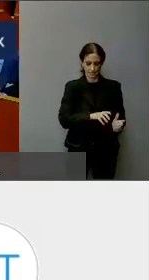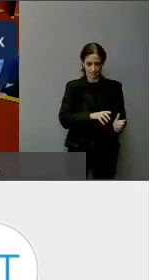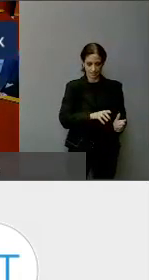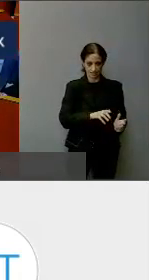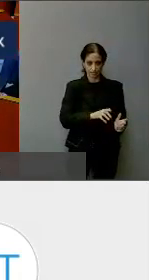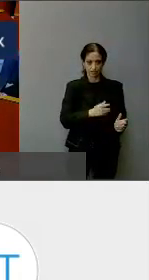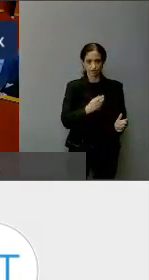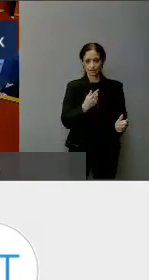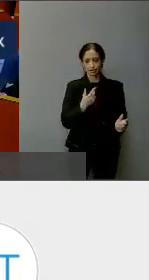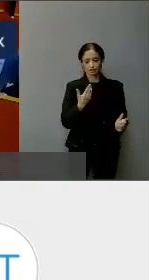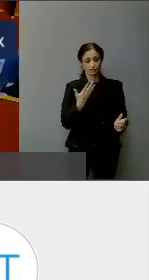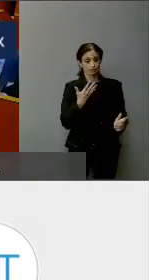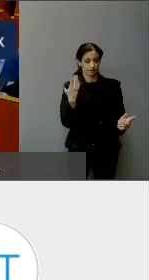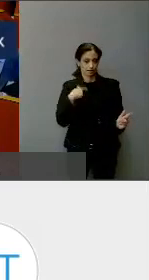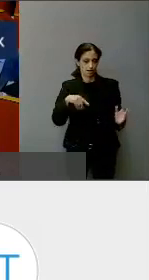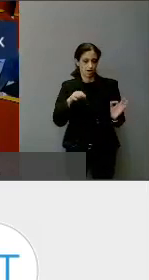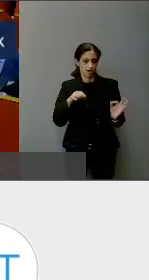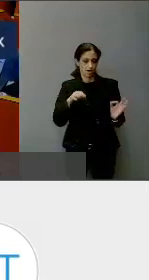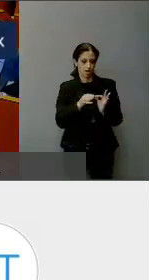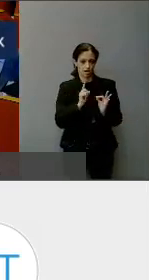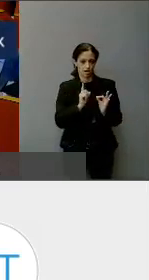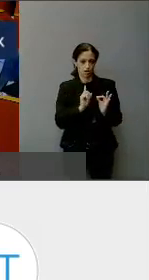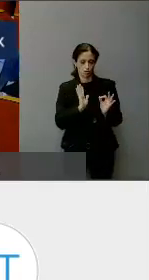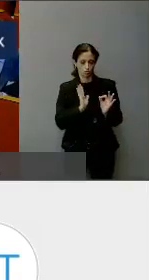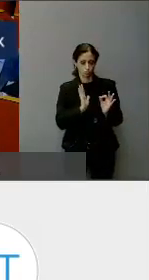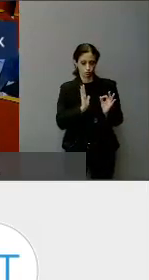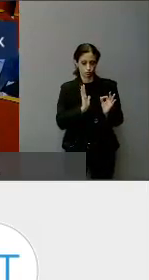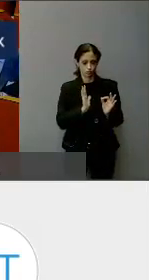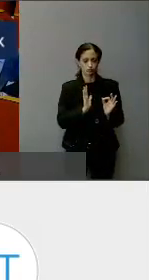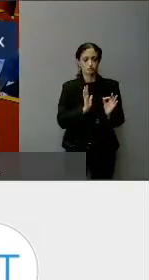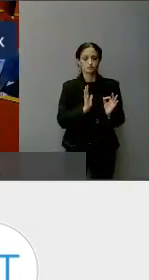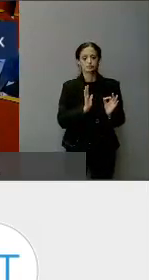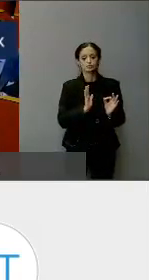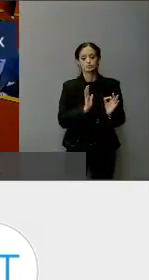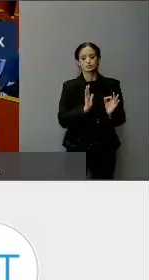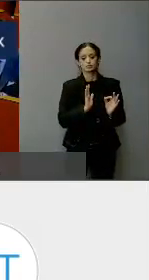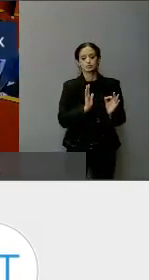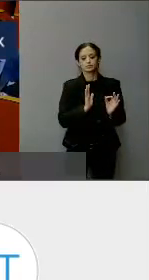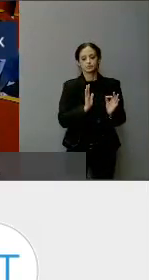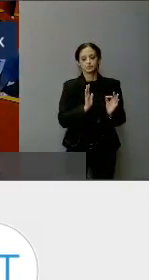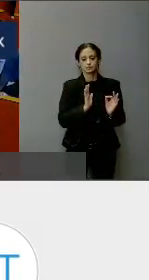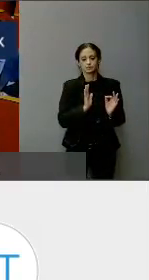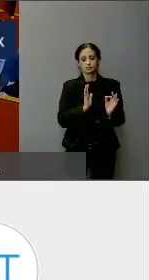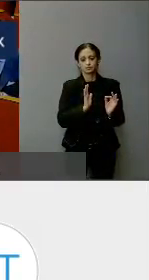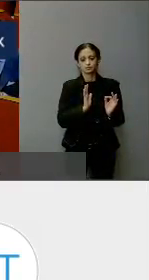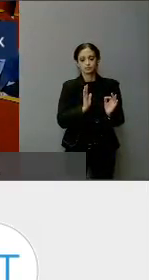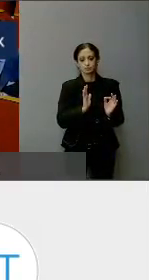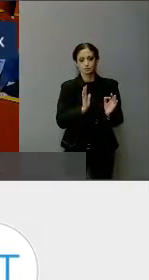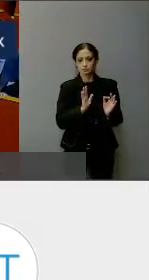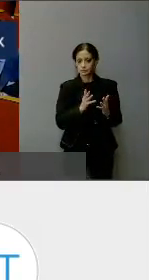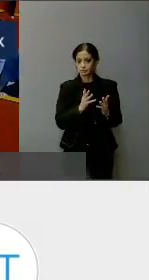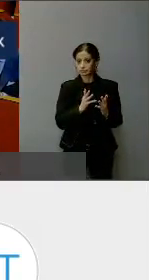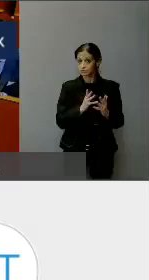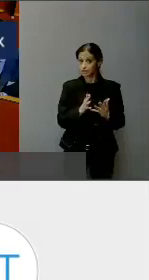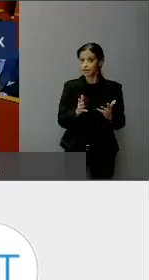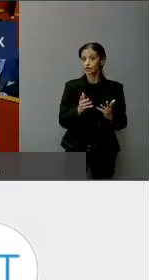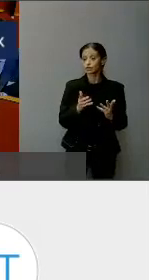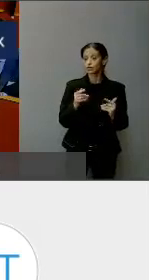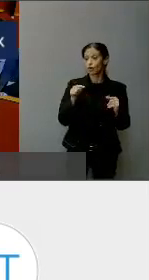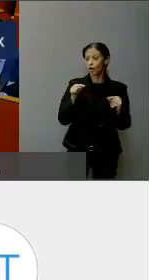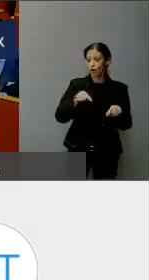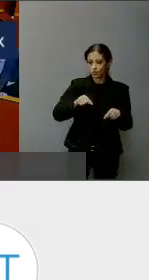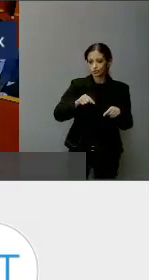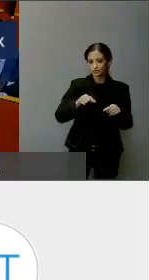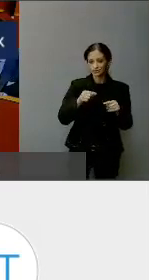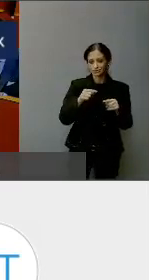sono d'accordo su questa cosa e chiaro che abbiamo cercato e cercheremo oggi in ogni altra